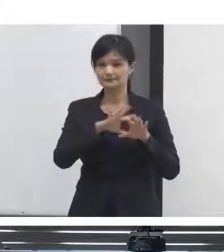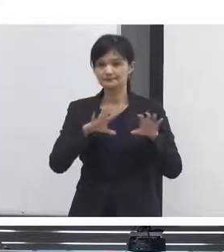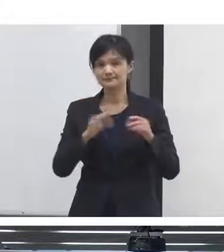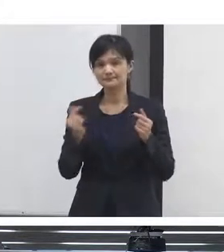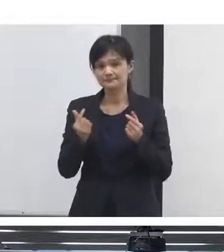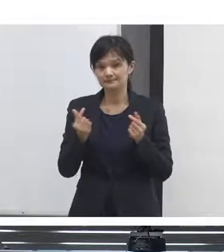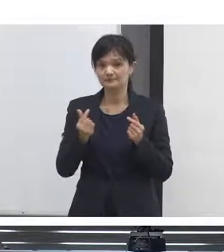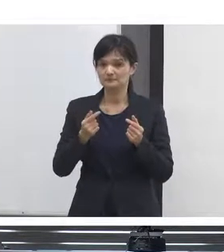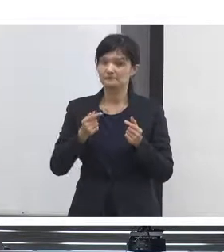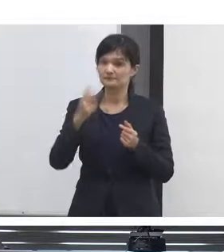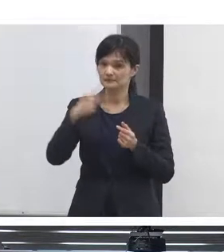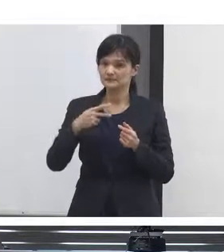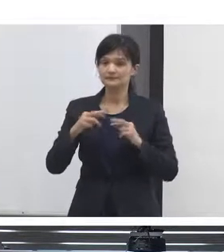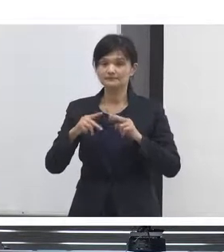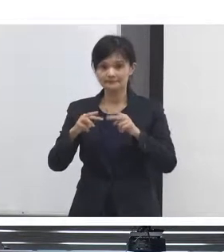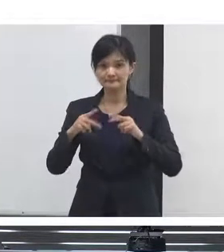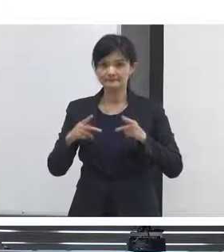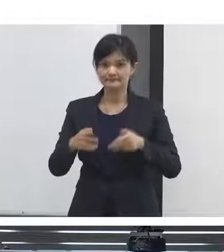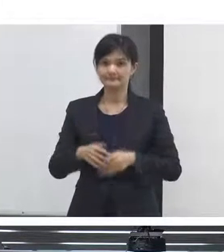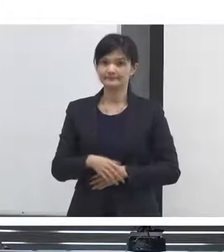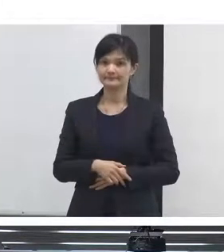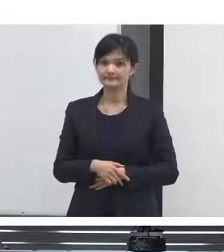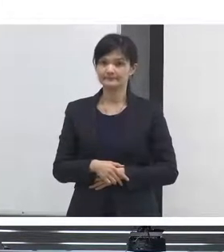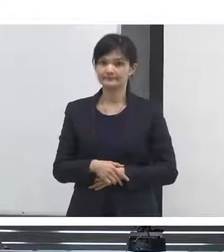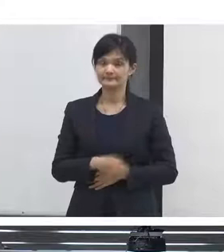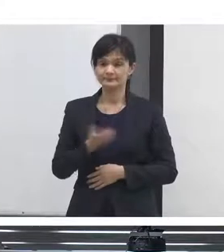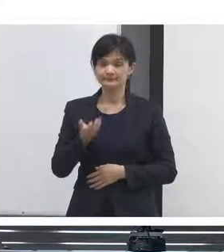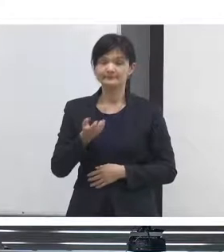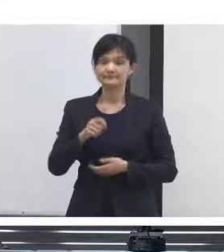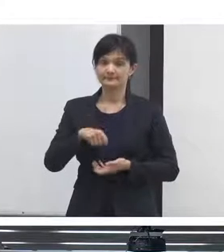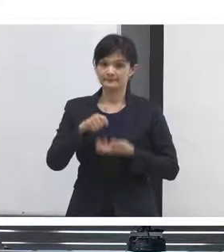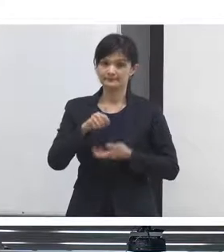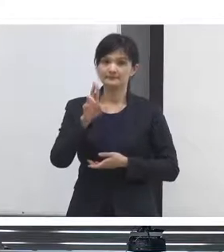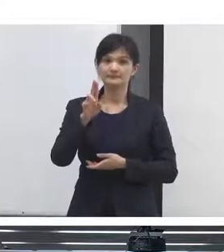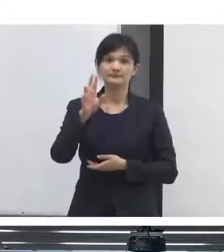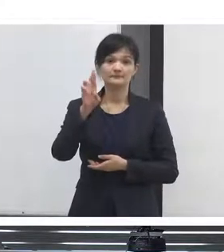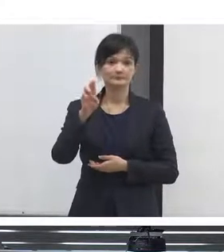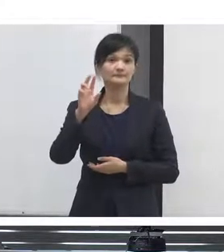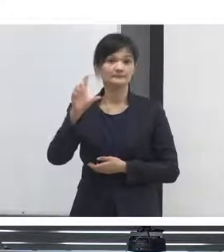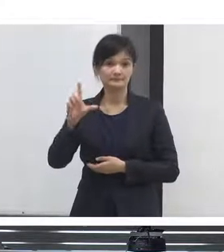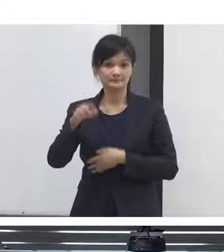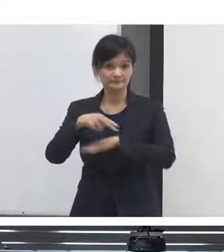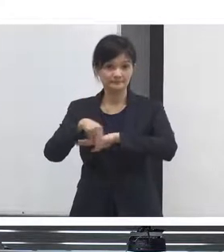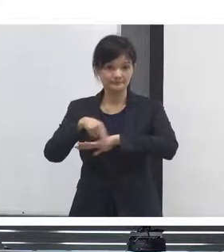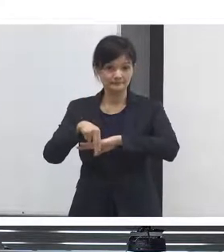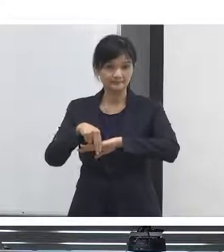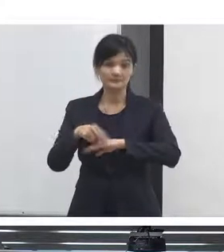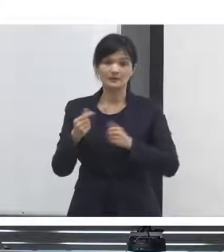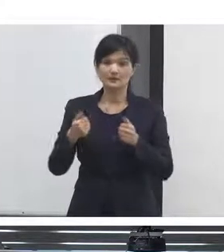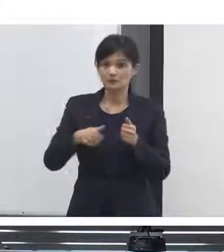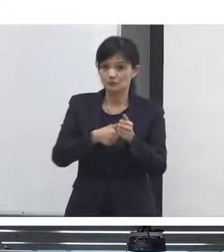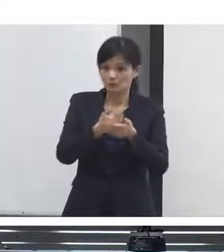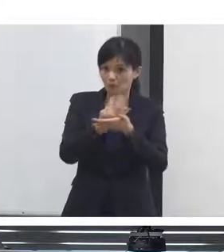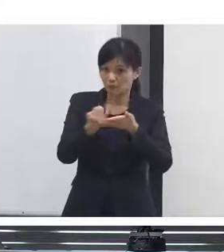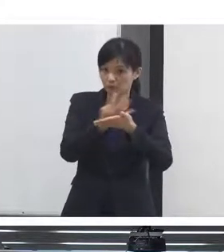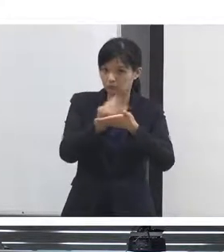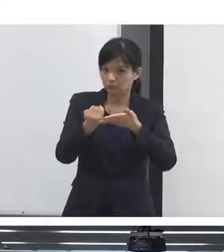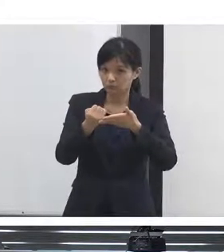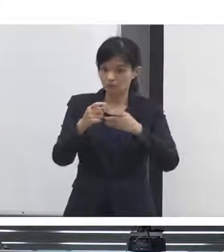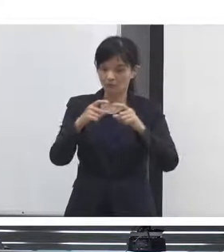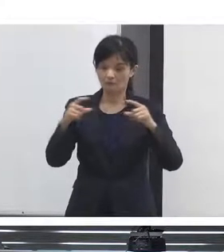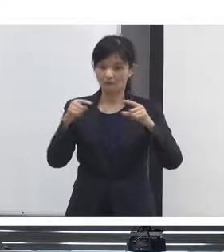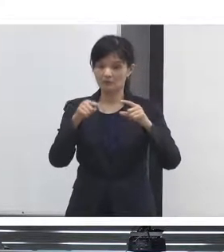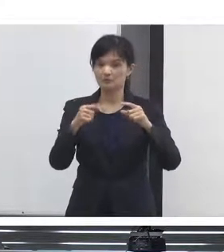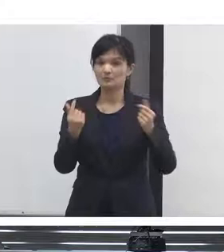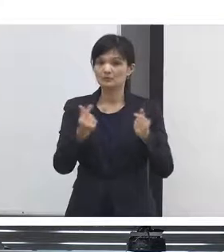好，那刚刚讲的这些 URL 设计呢，各位就可以看到说，像这个追溯码这么长一段的这个玉皇